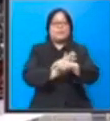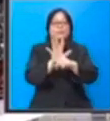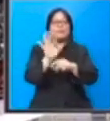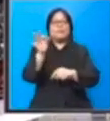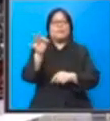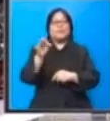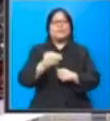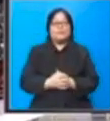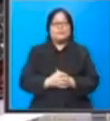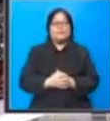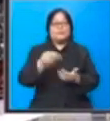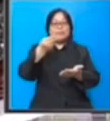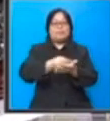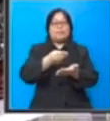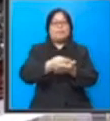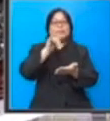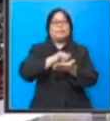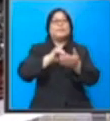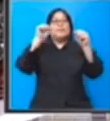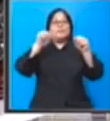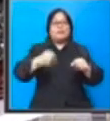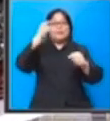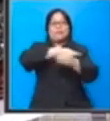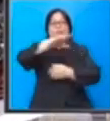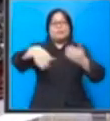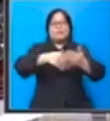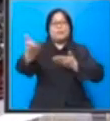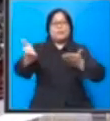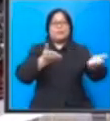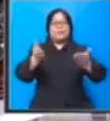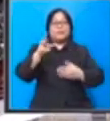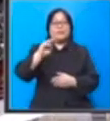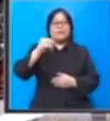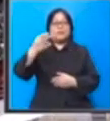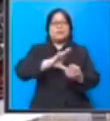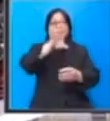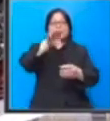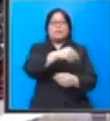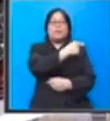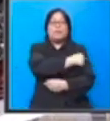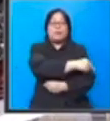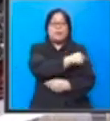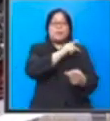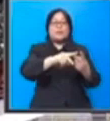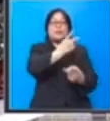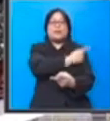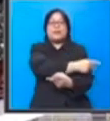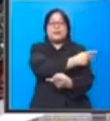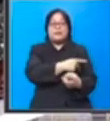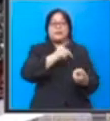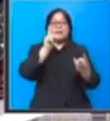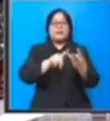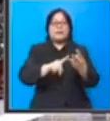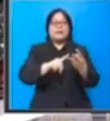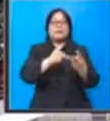COVID-19. Peruntukan tersebut digunakan untuk kesemua fasiliti Kementerian Kesihatan termasuk hospital, klinik kesihatan dan